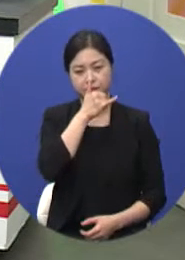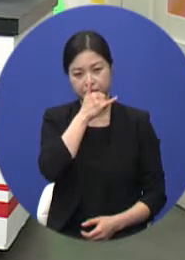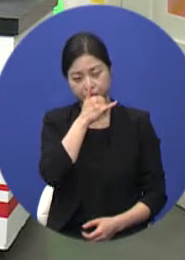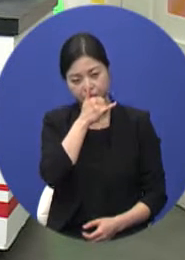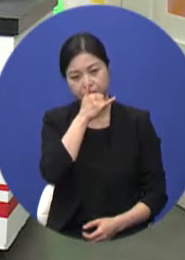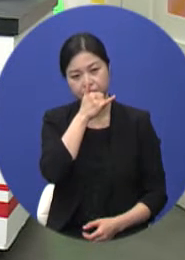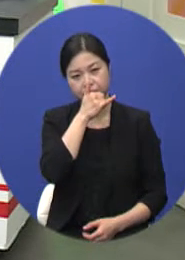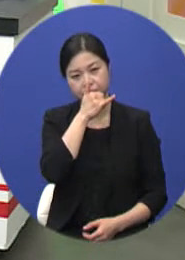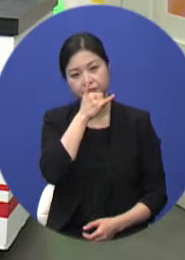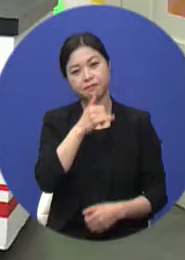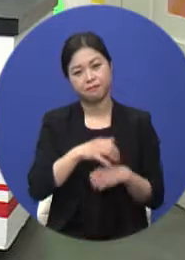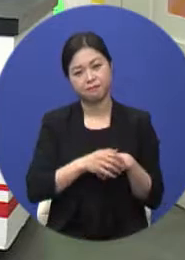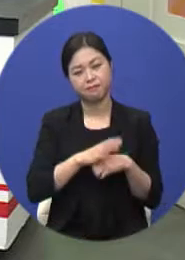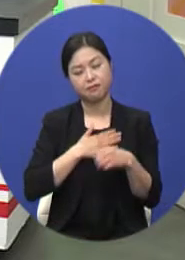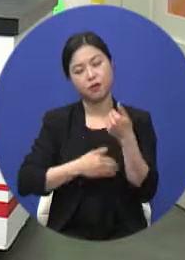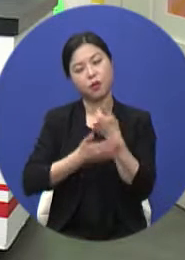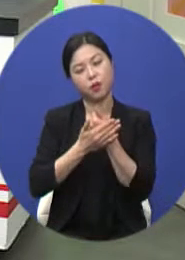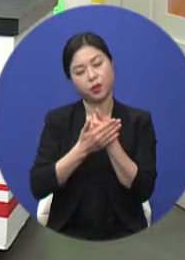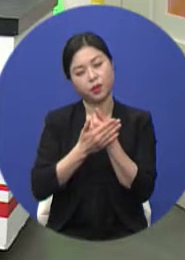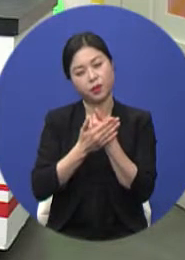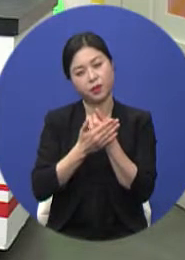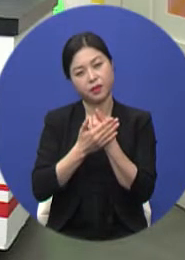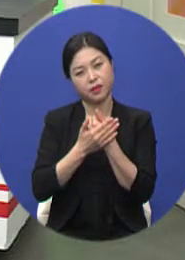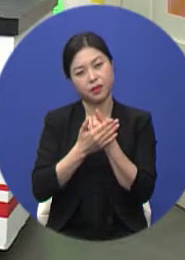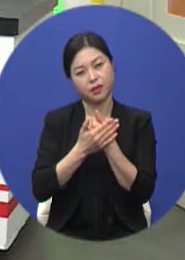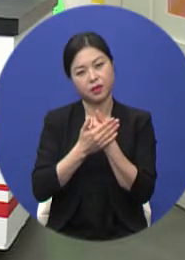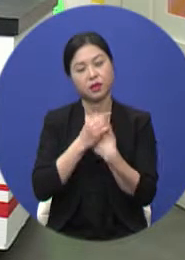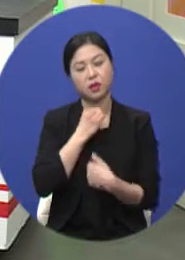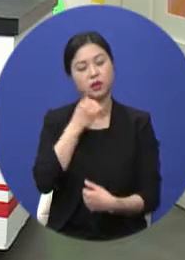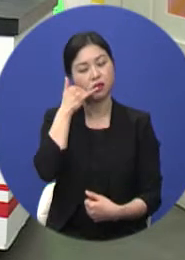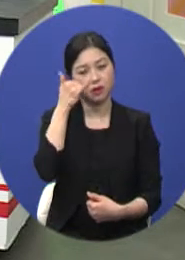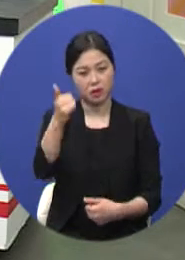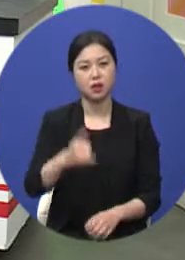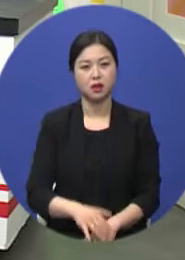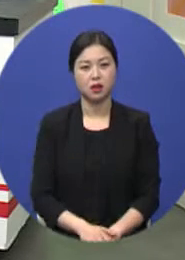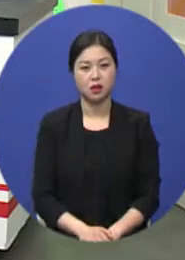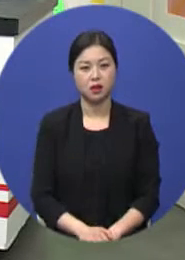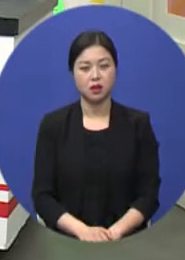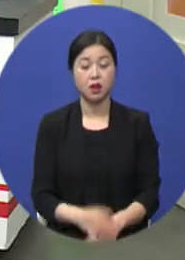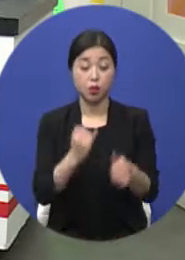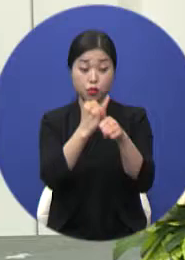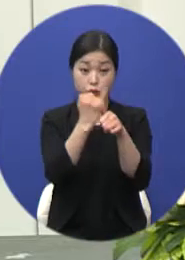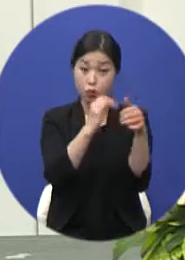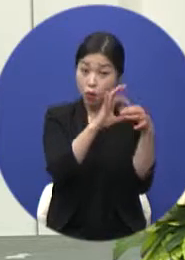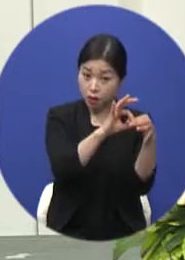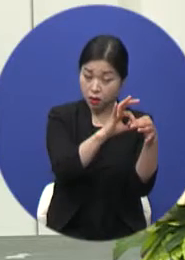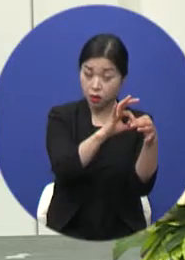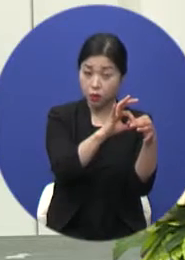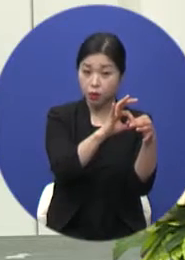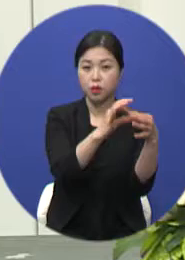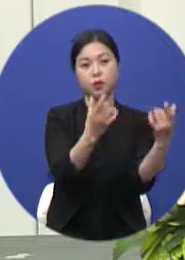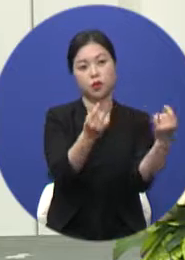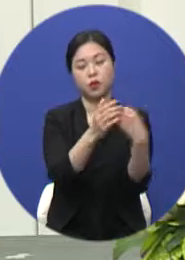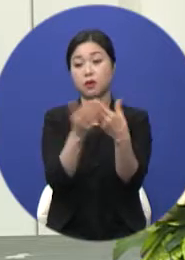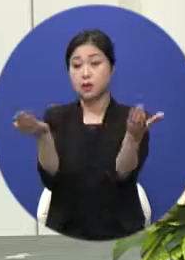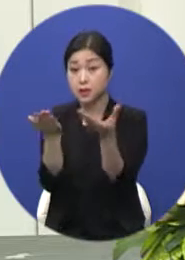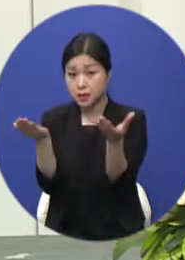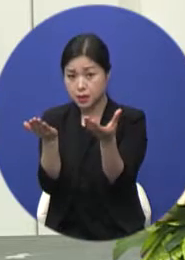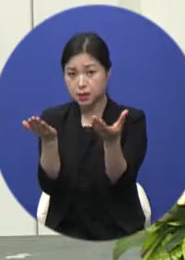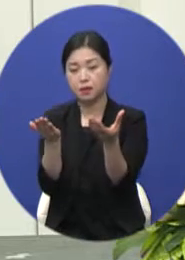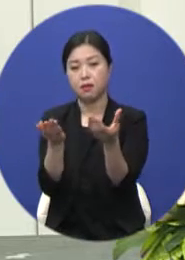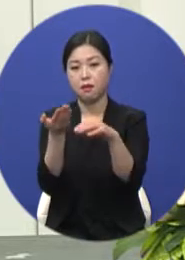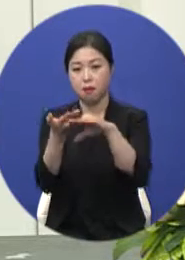그래서 좀 도움을 받고자 이게 이제 부부 관계도 마찬가지고 이거 직장 관계